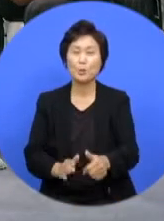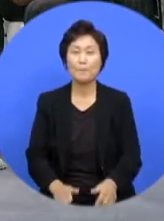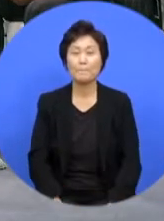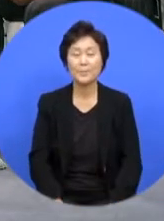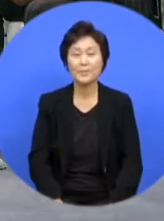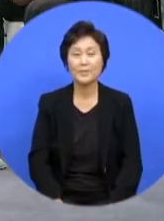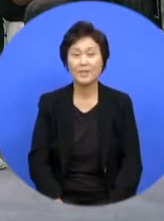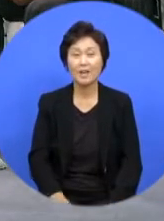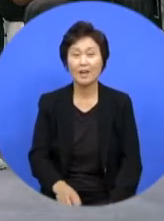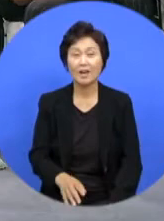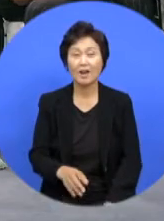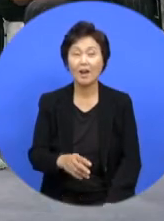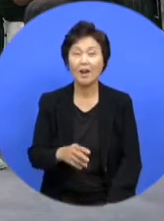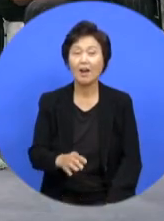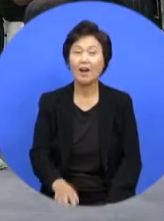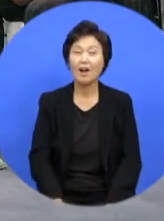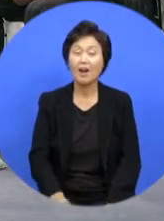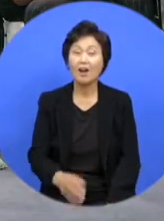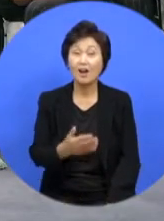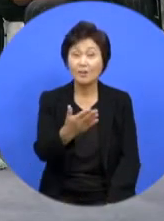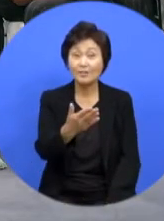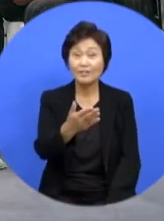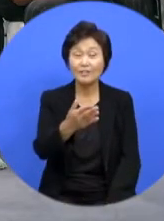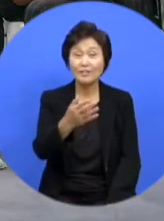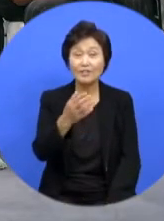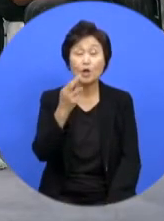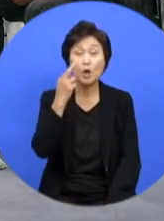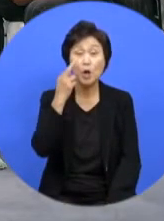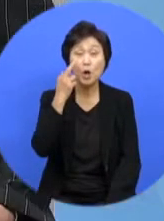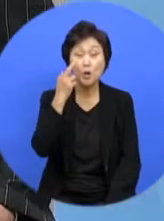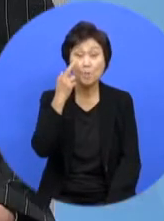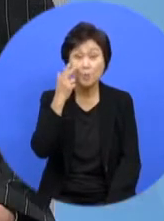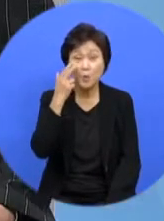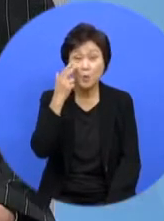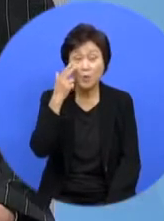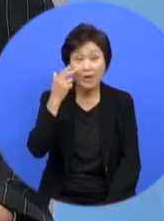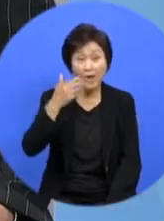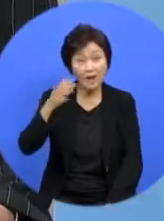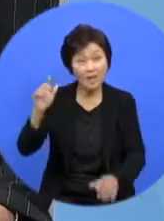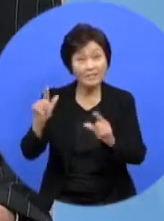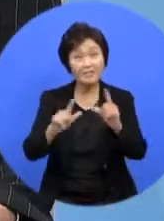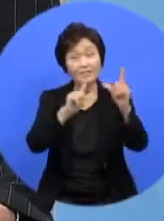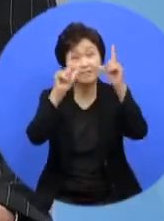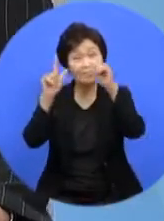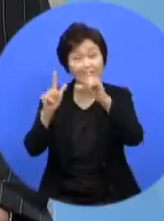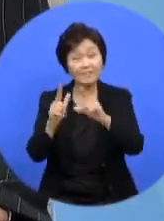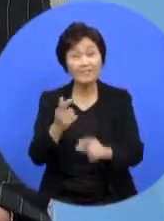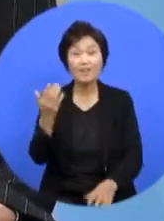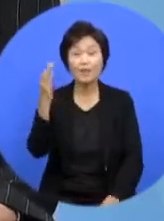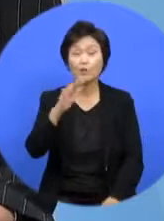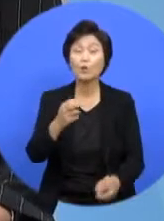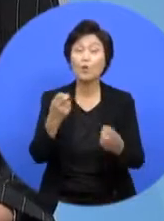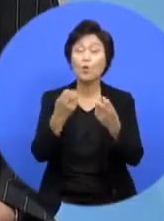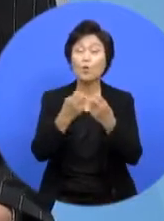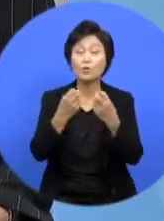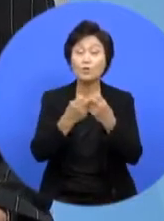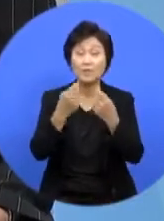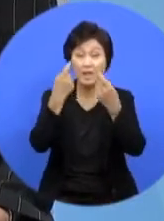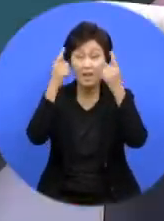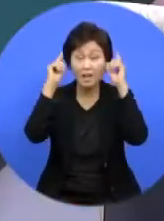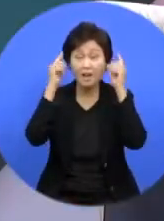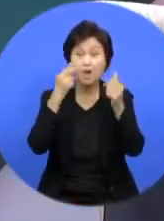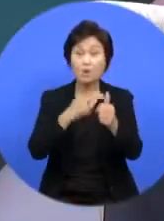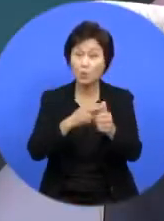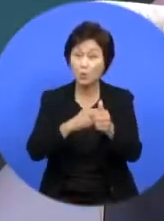네. 미국 교포. 어떻게 이렇게 기독교 학교의 교사가 되실 수가 있었던 대한민국에. 거예요? 그것도 대한민국에. 제가